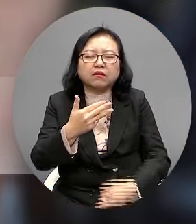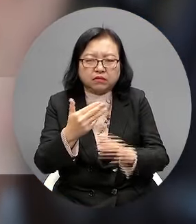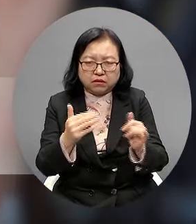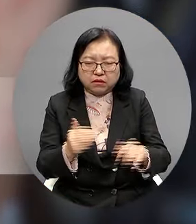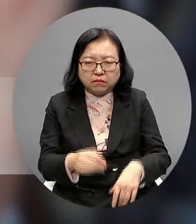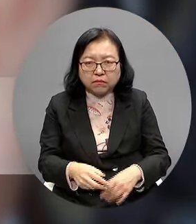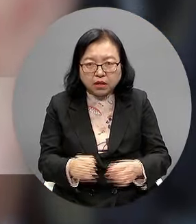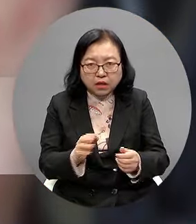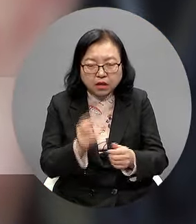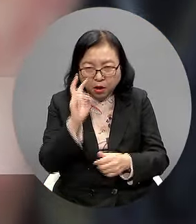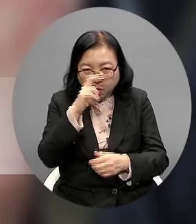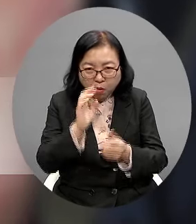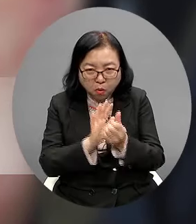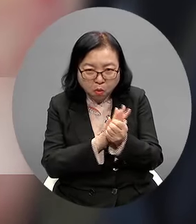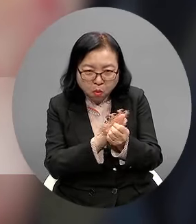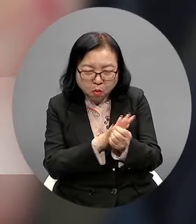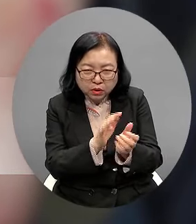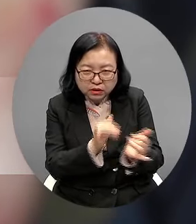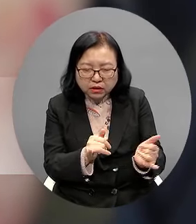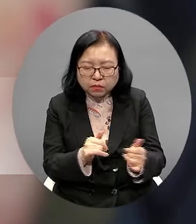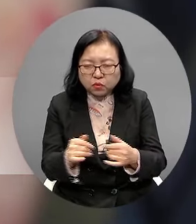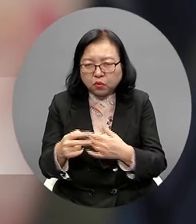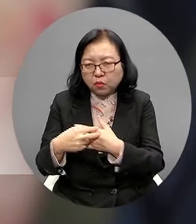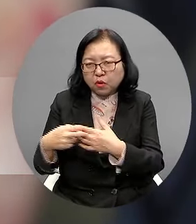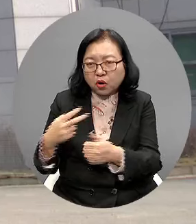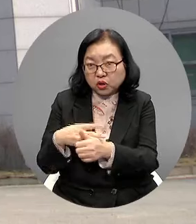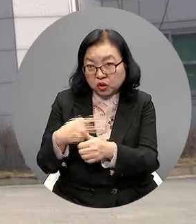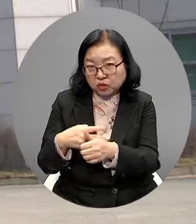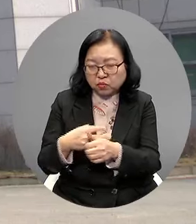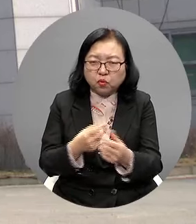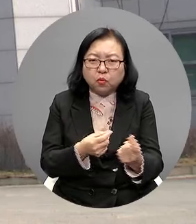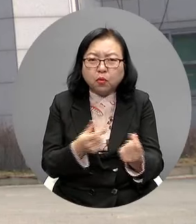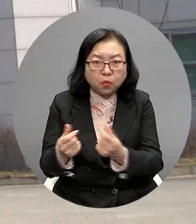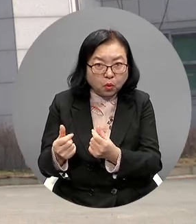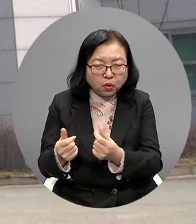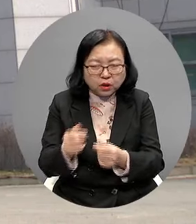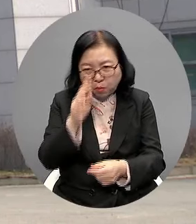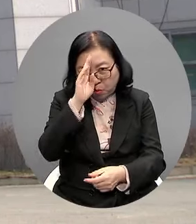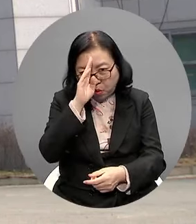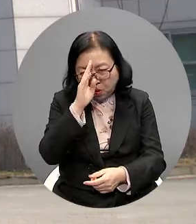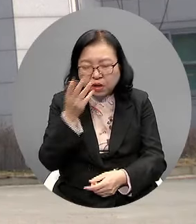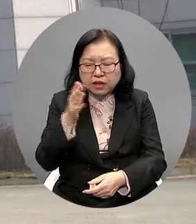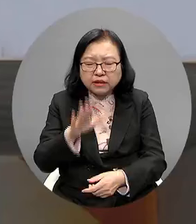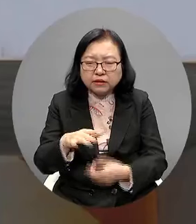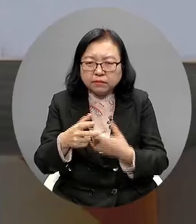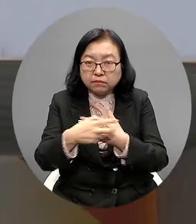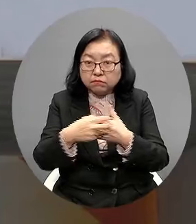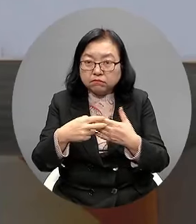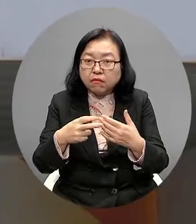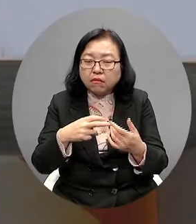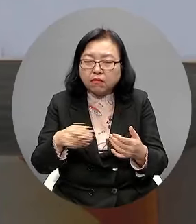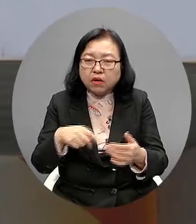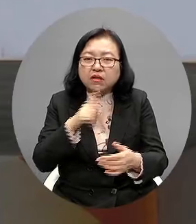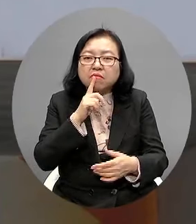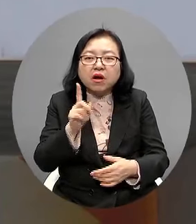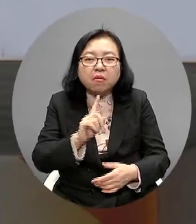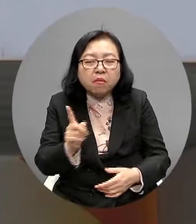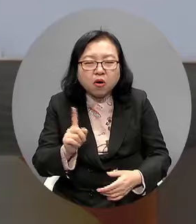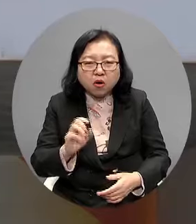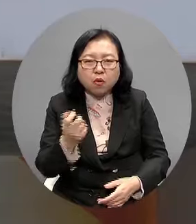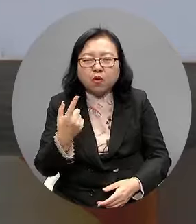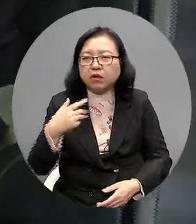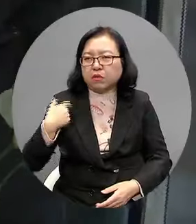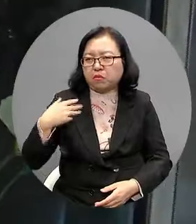의료진도 70% 증상을 보였습니다 하지만이 병원에서는 원인을 알 수 없는 피부병이라고 주장해